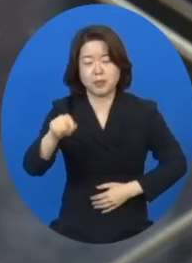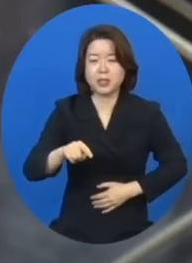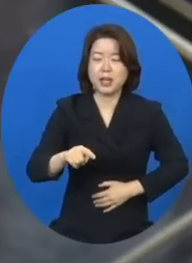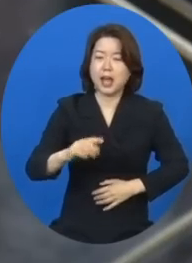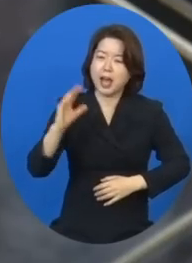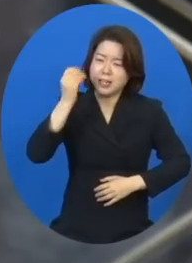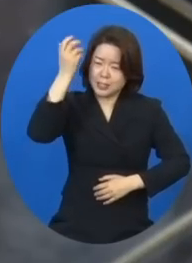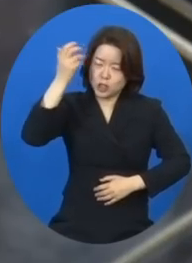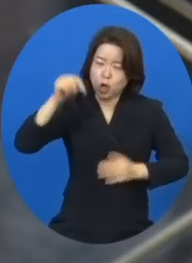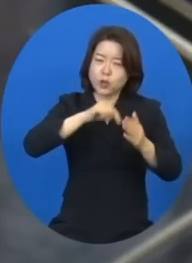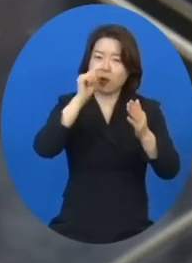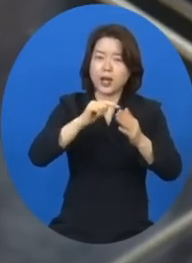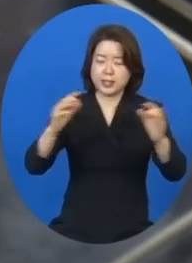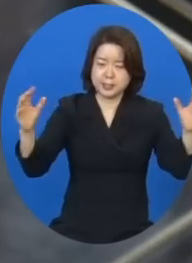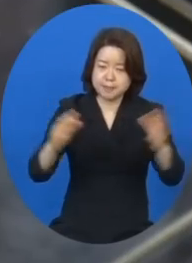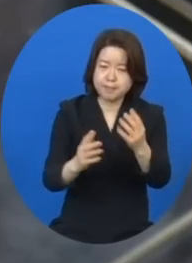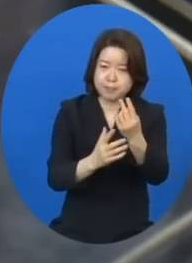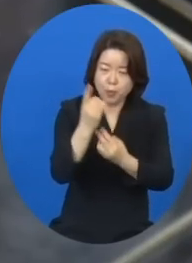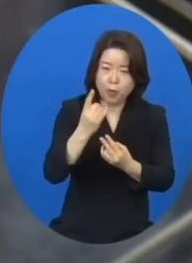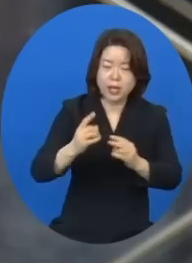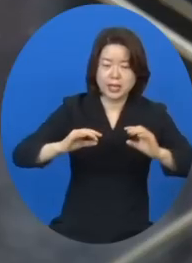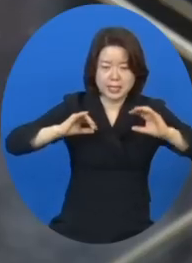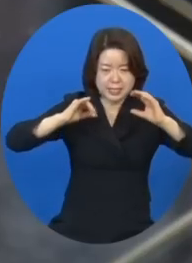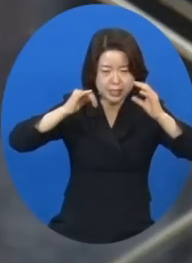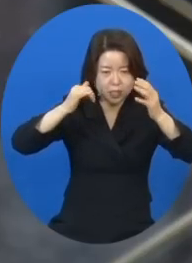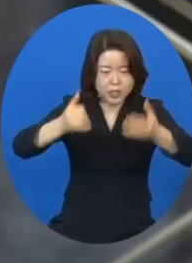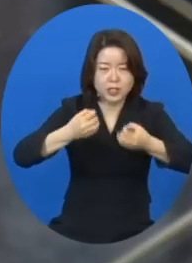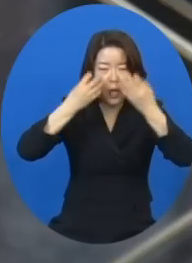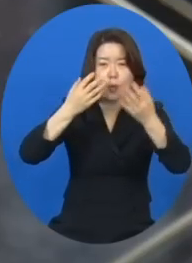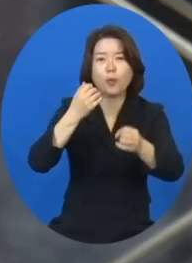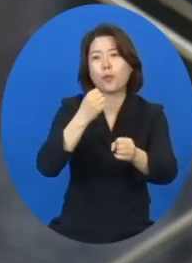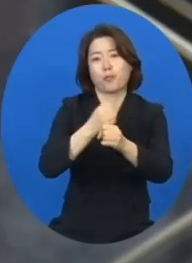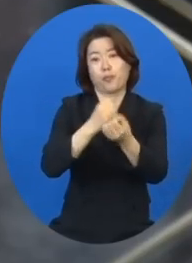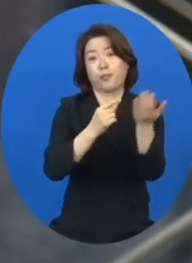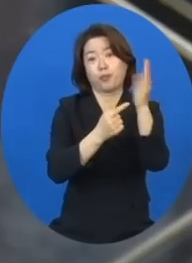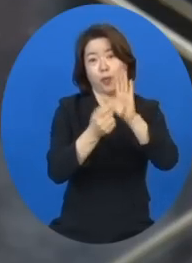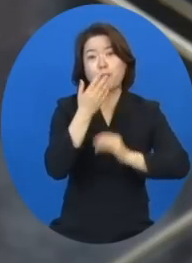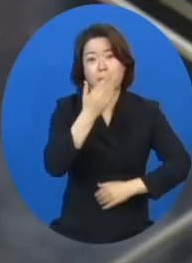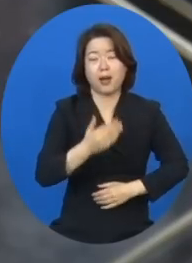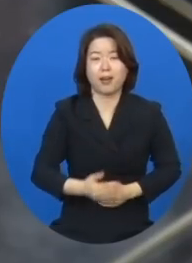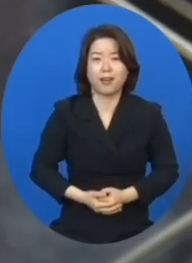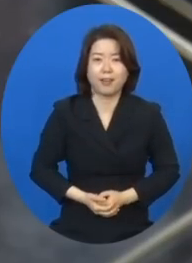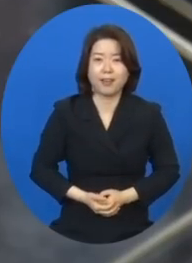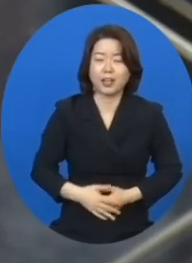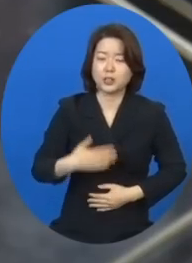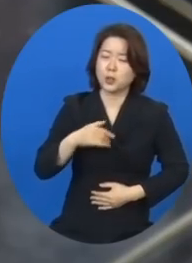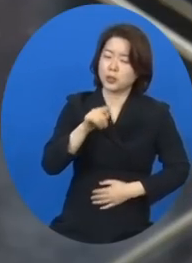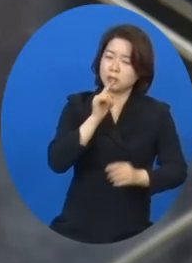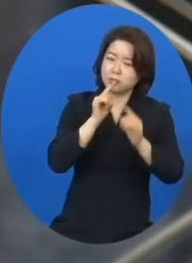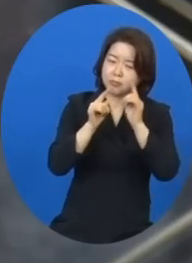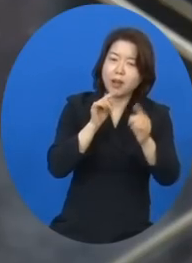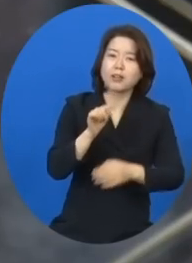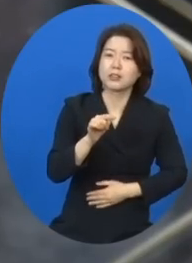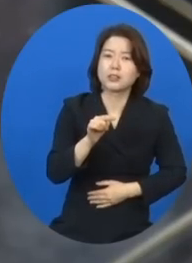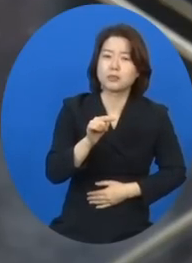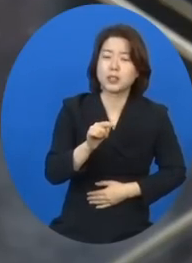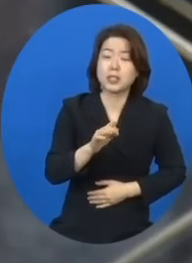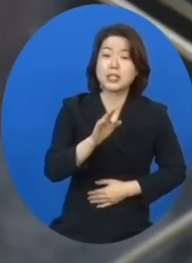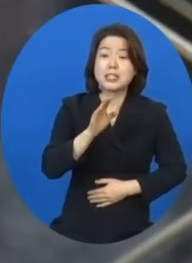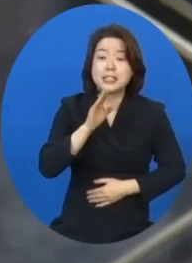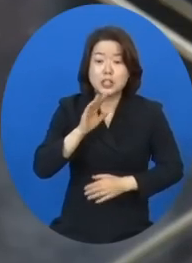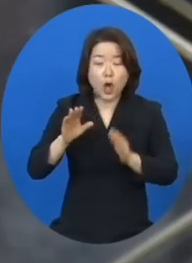새로운 인류로 자라나는 것에 대해서 말하고 있다 말씀드렸습니다. 그런데 저는 이 말씀이 현